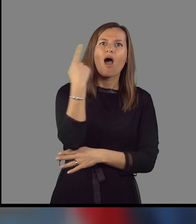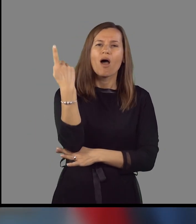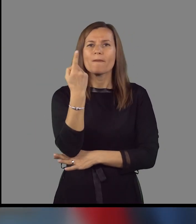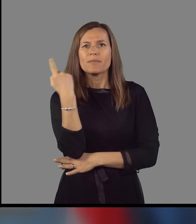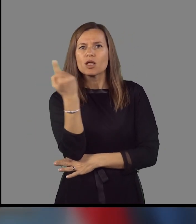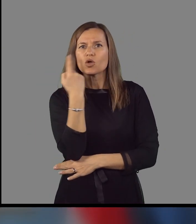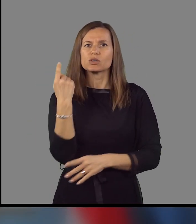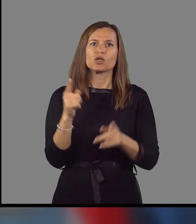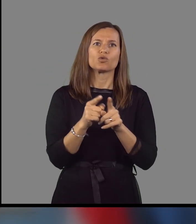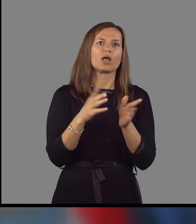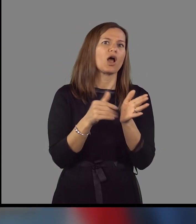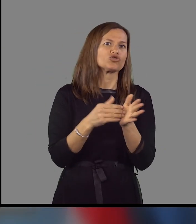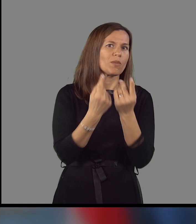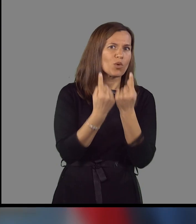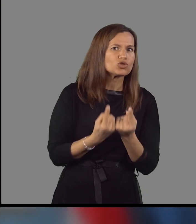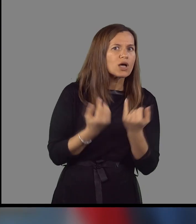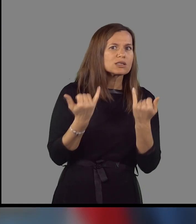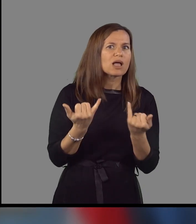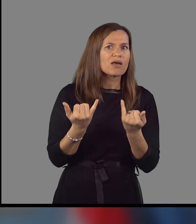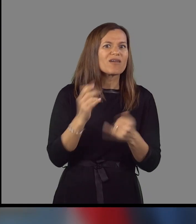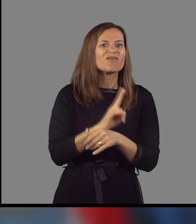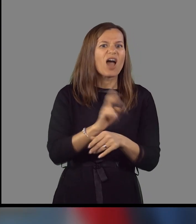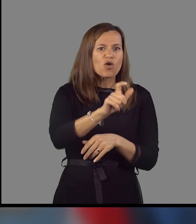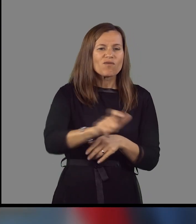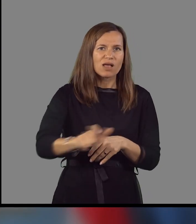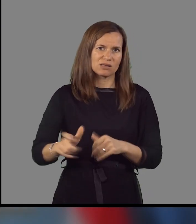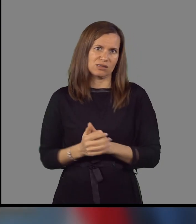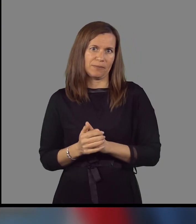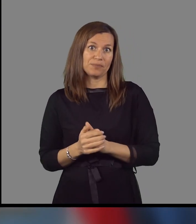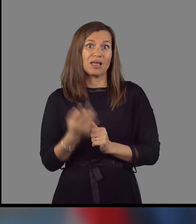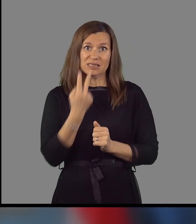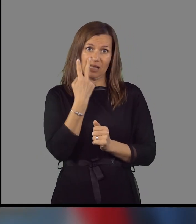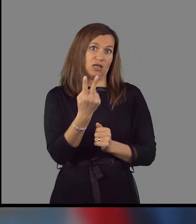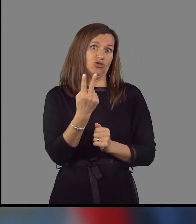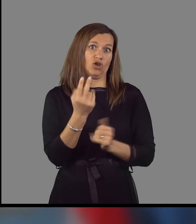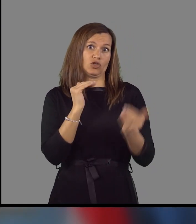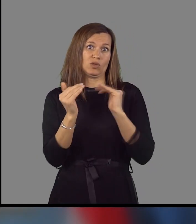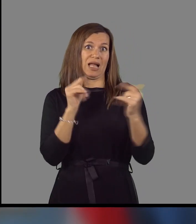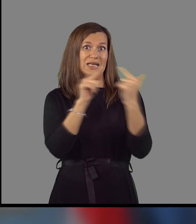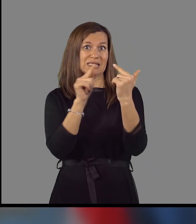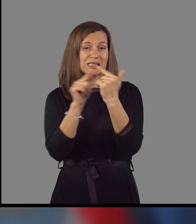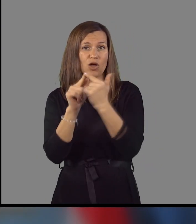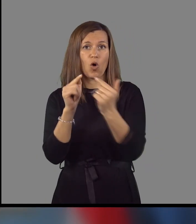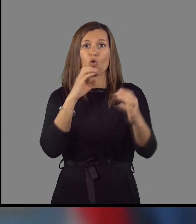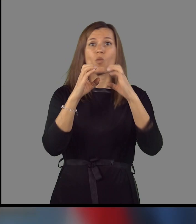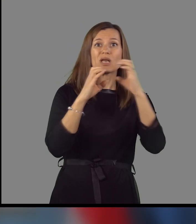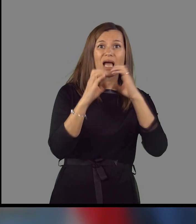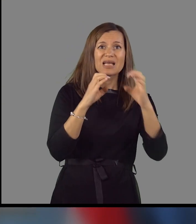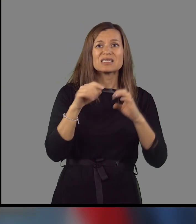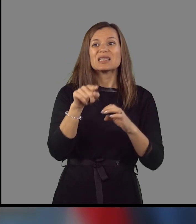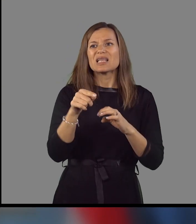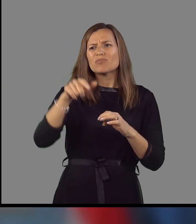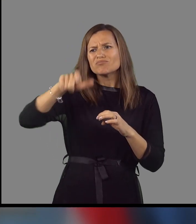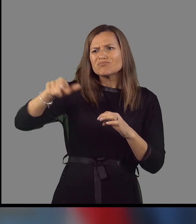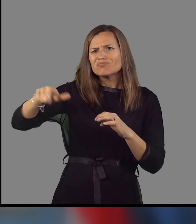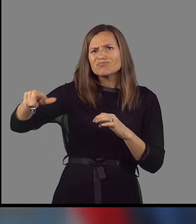osamljenosti in tudi tega, v kakšnem položaju so zdaj varovanci. Iz stališča socialnih stikov, komunikacije so